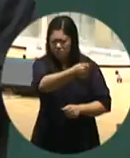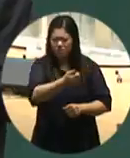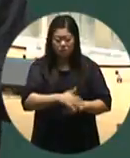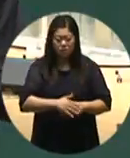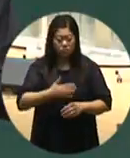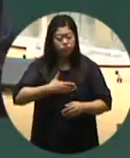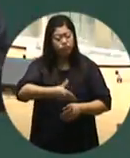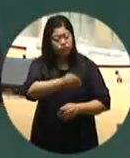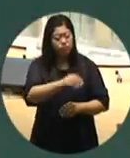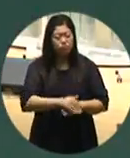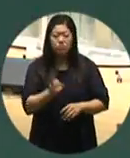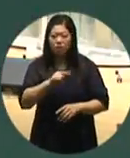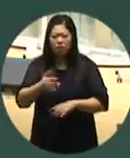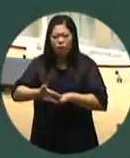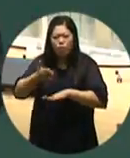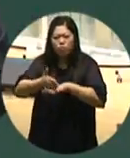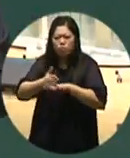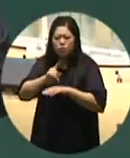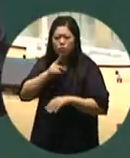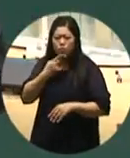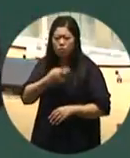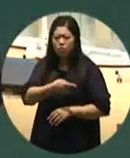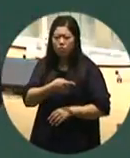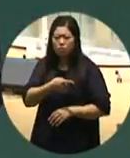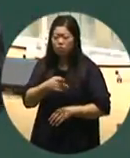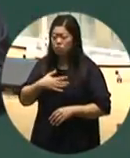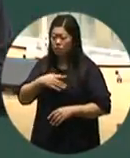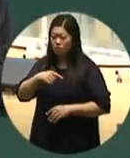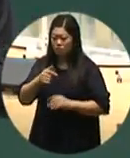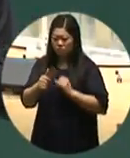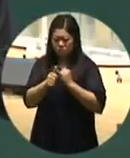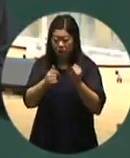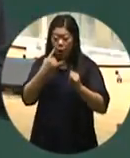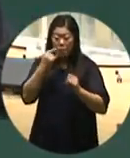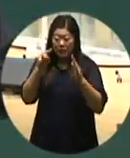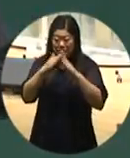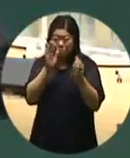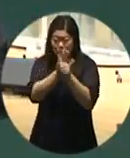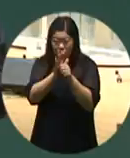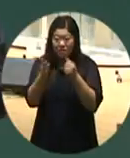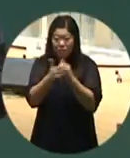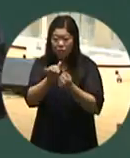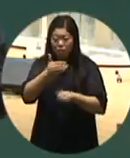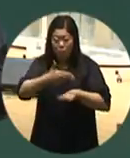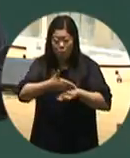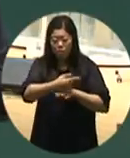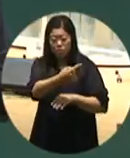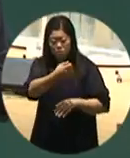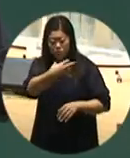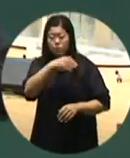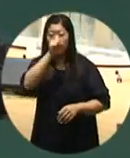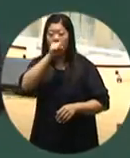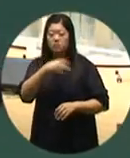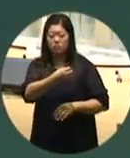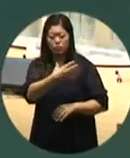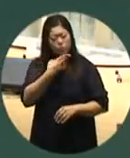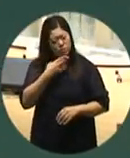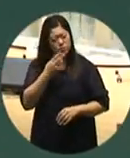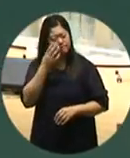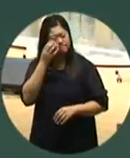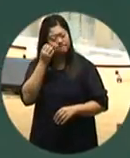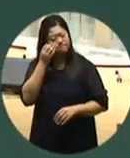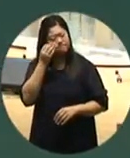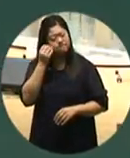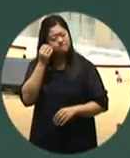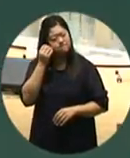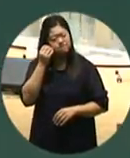say, "Hello, how are you?" They should say, "Thank you for giving us the money," but there was no word of such things. 그 집에 문 있습니까? 우리가 없다더래요. So he would ask